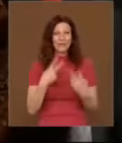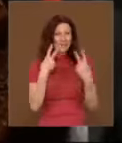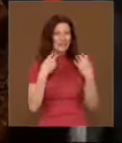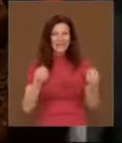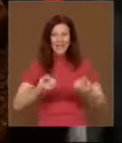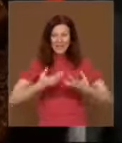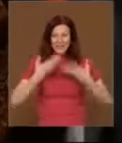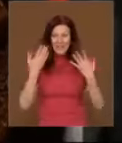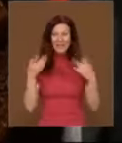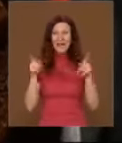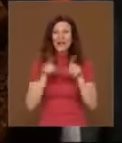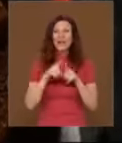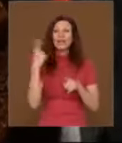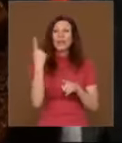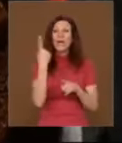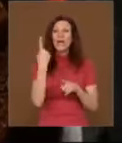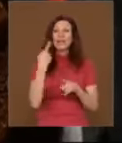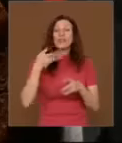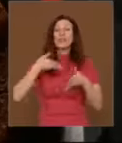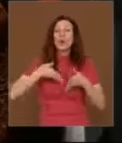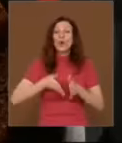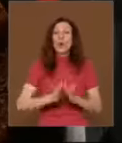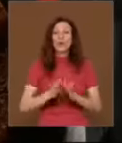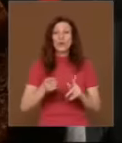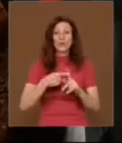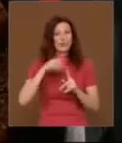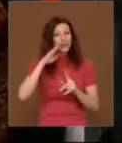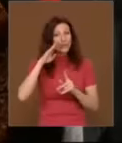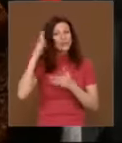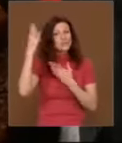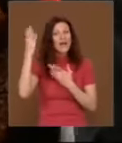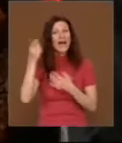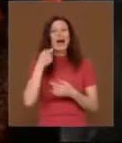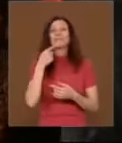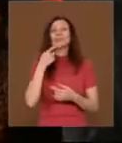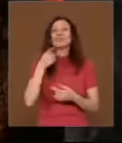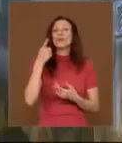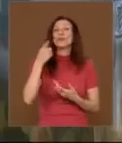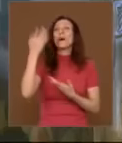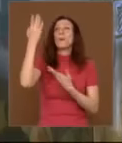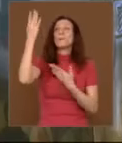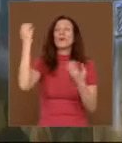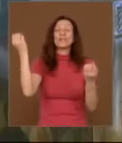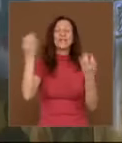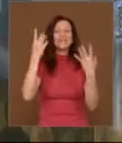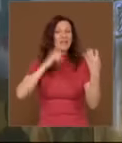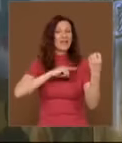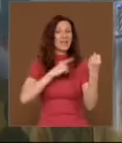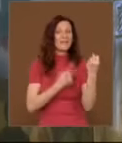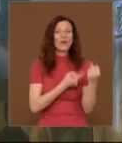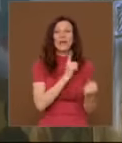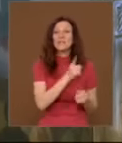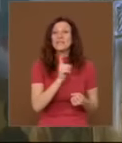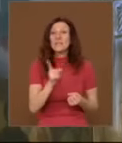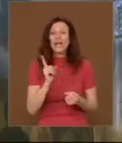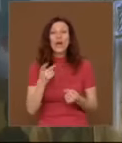на единороден от Отца, защото такава беше Божията свята воля. Всякой, който